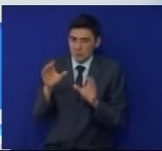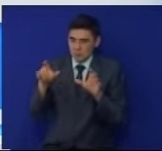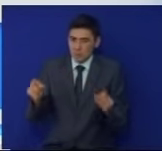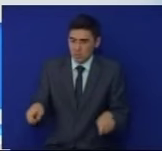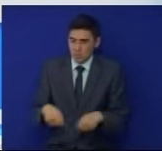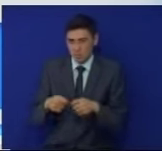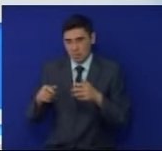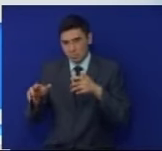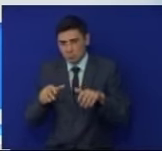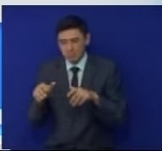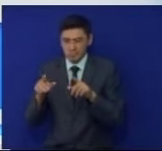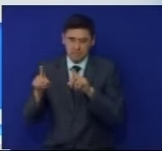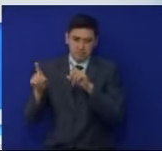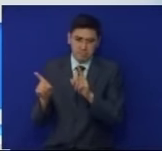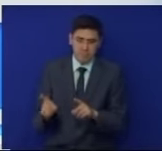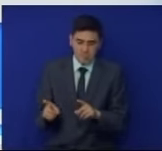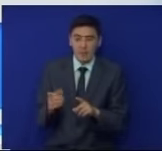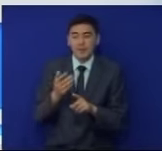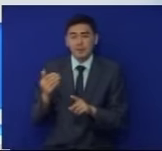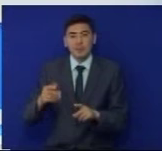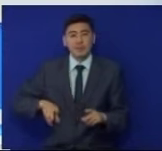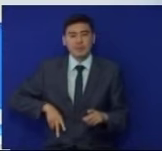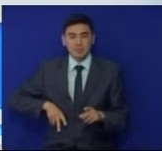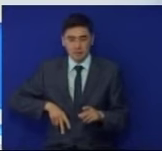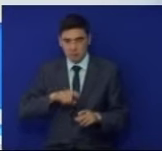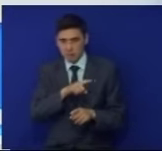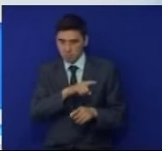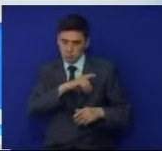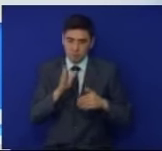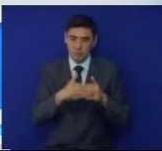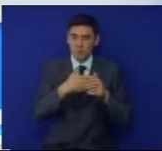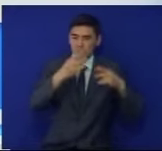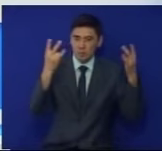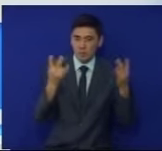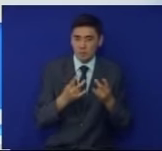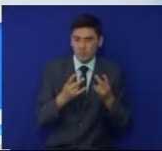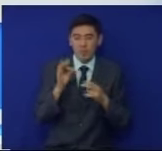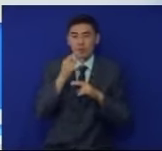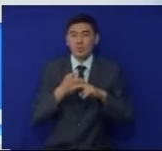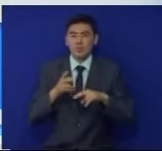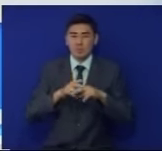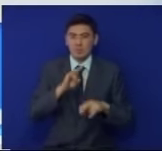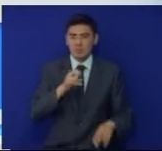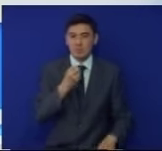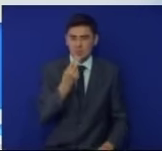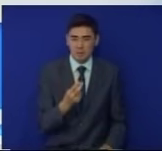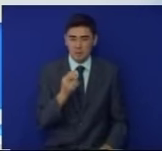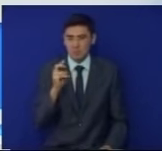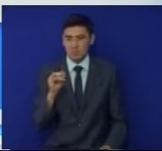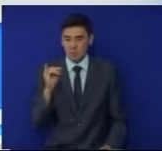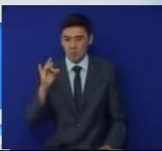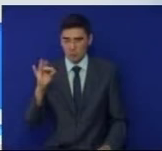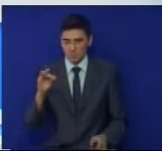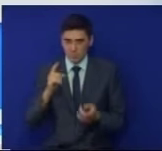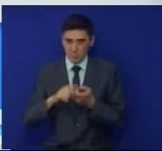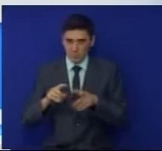первых руководителей. Такое предложение прозвучало во время встречи представителей областного департамента Национального бюро по противодействию коррупции